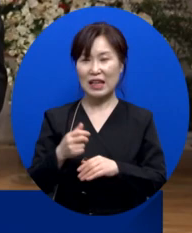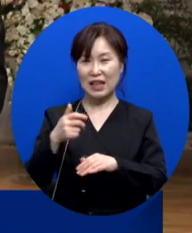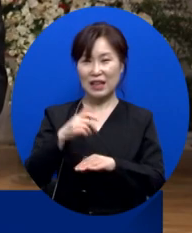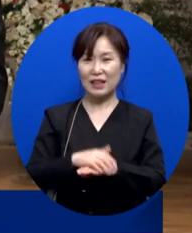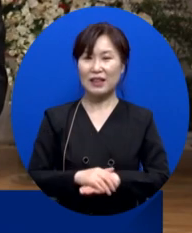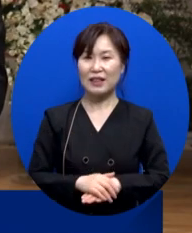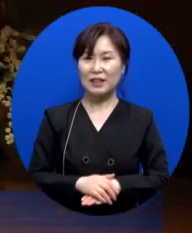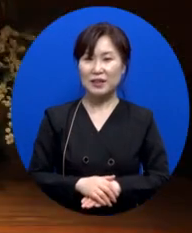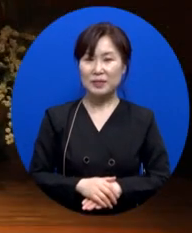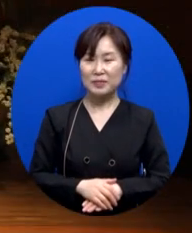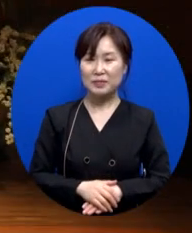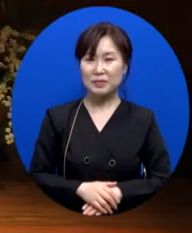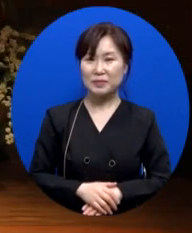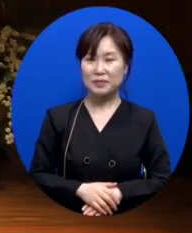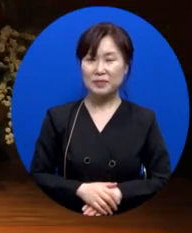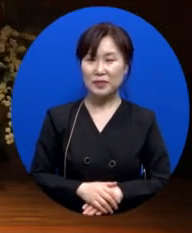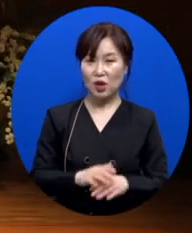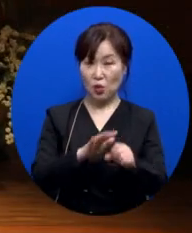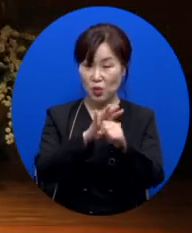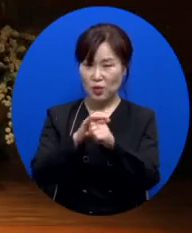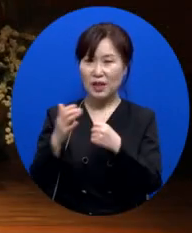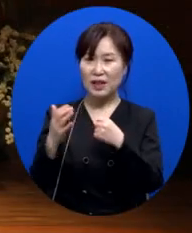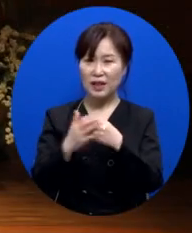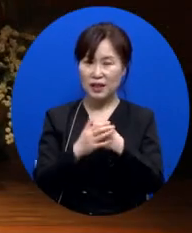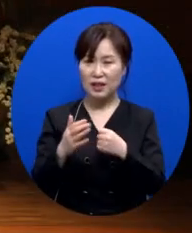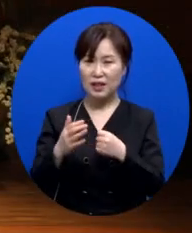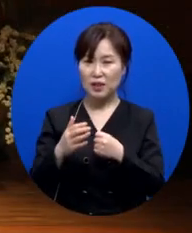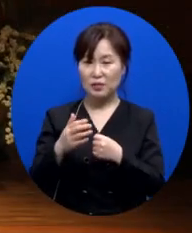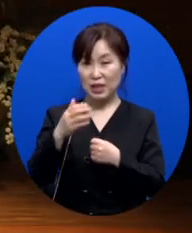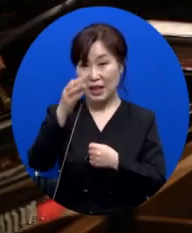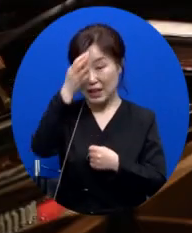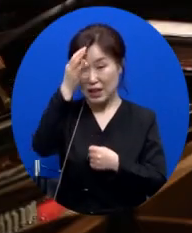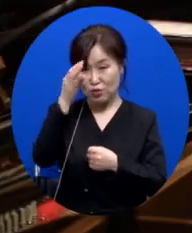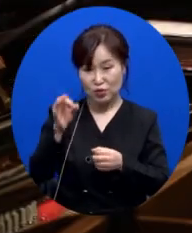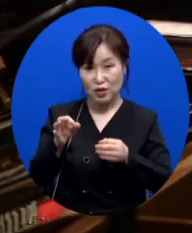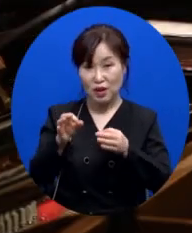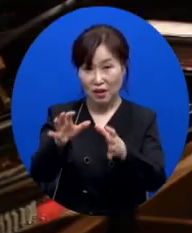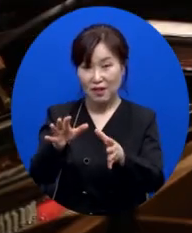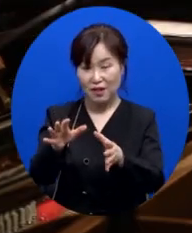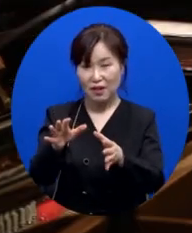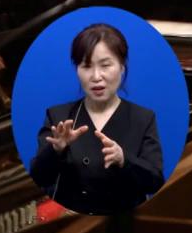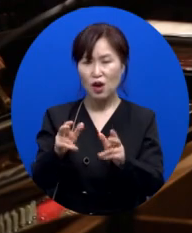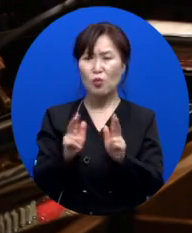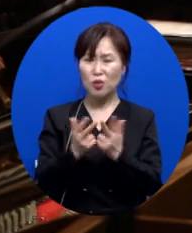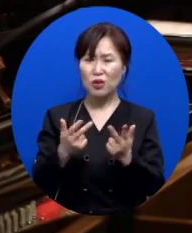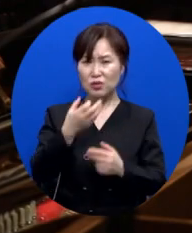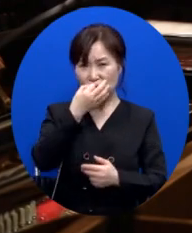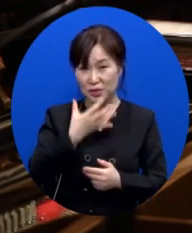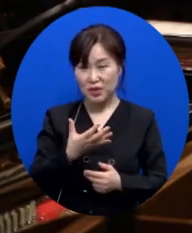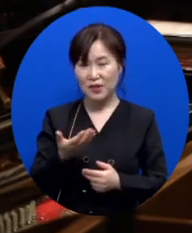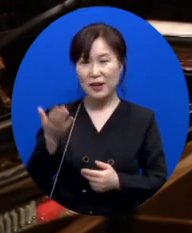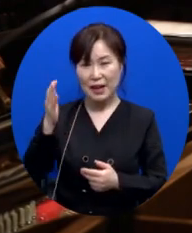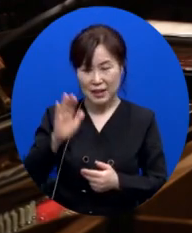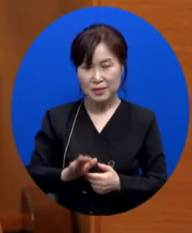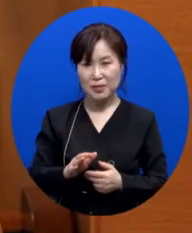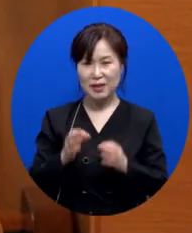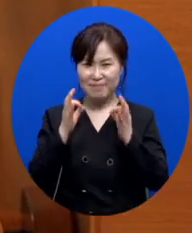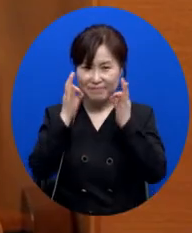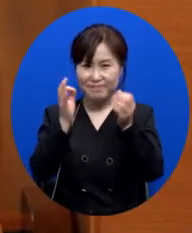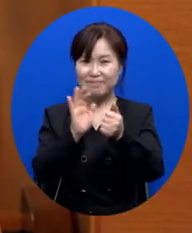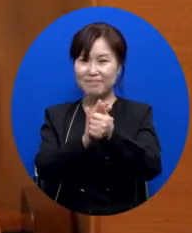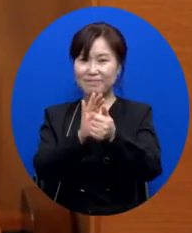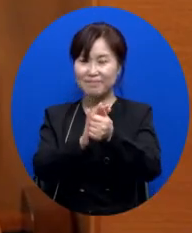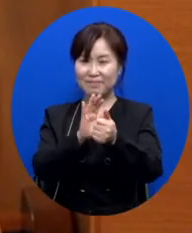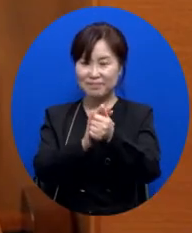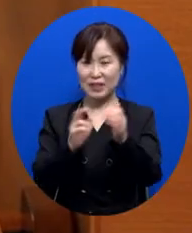좋겠습니다 코로나 일부로 재능기부자 본인들도 쉽지 않은 상황 속에서 준비된 소박한 음악회